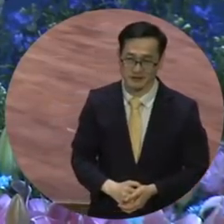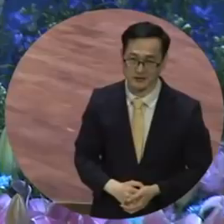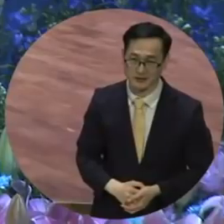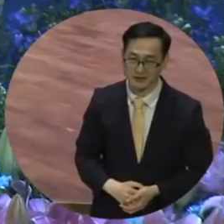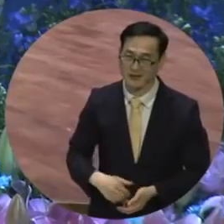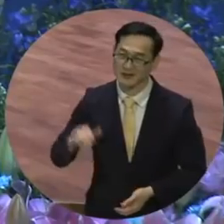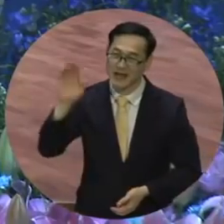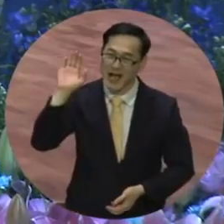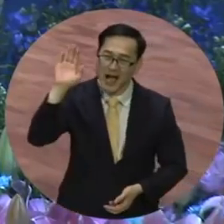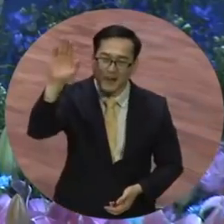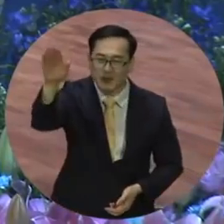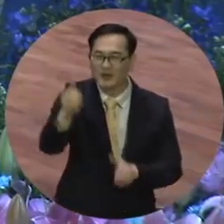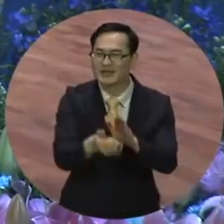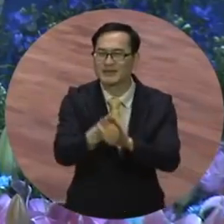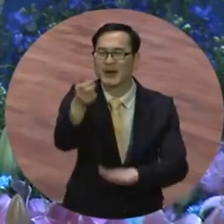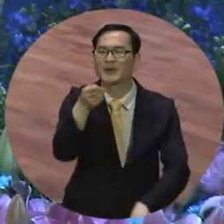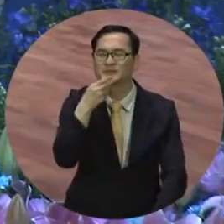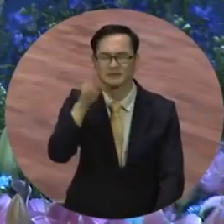없는 중에 바라고